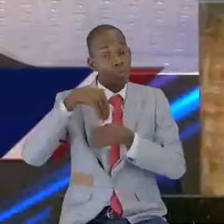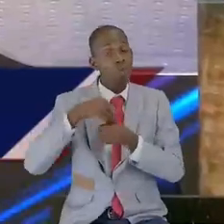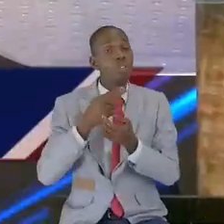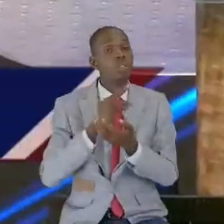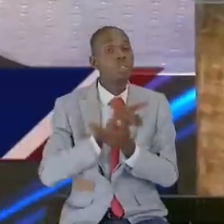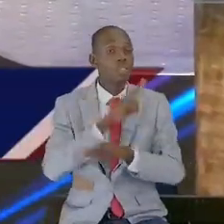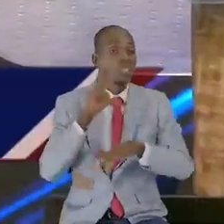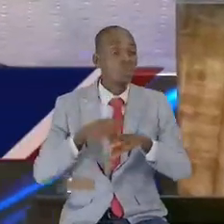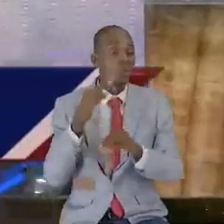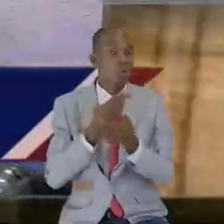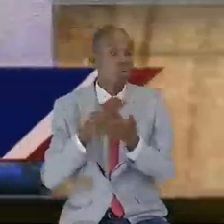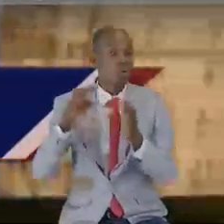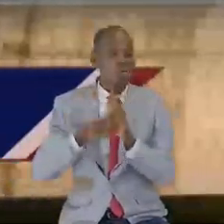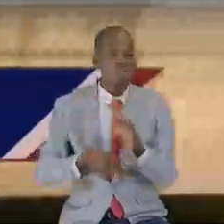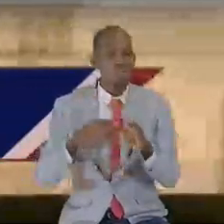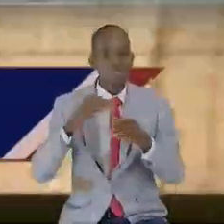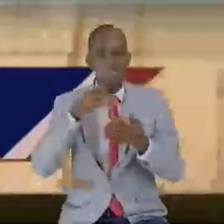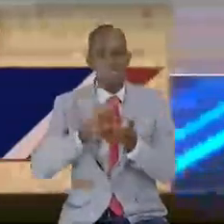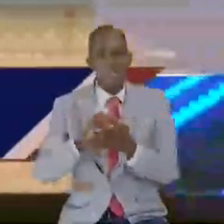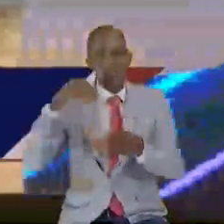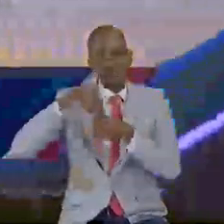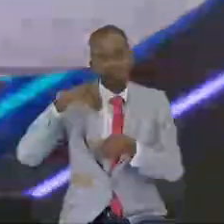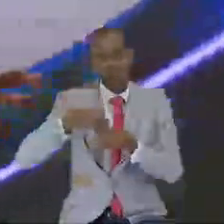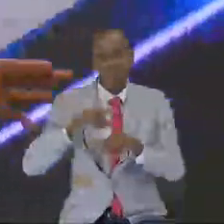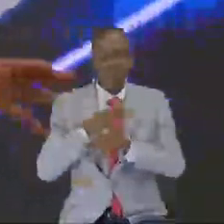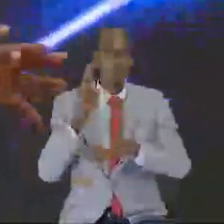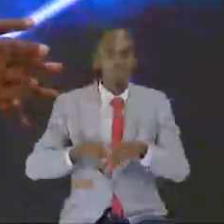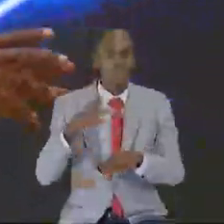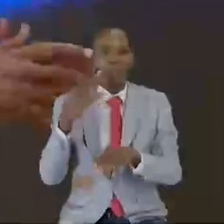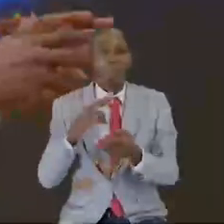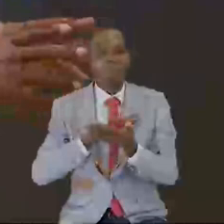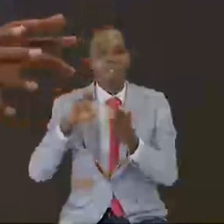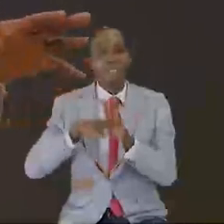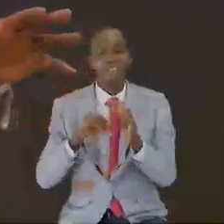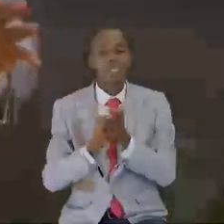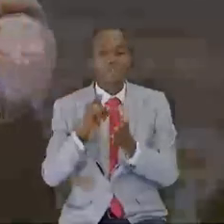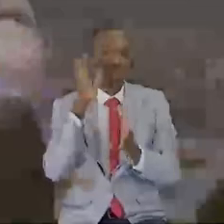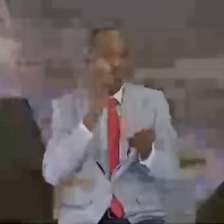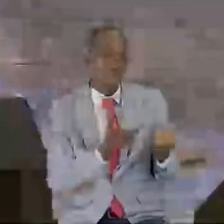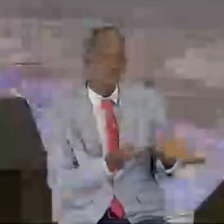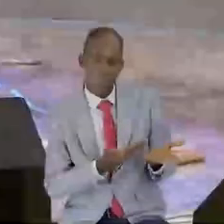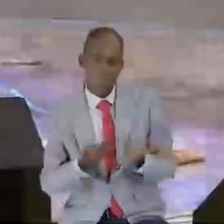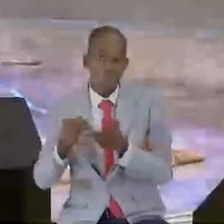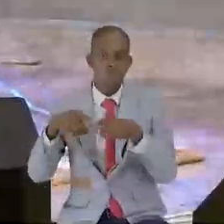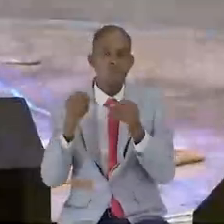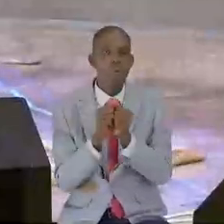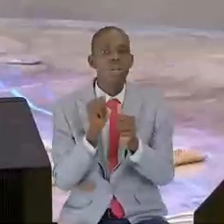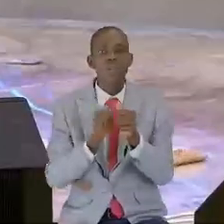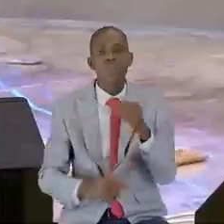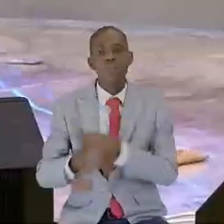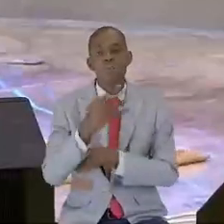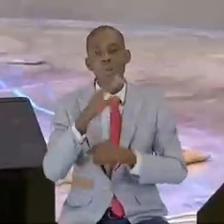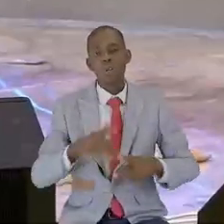intérieure de la justice, et vous portez tous les jours de votre vie, partout où vous allez,